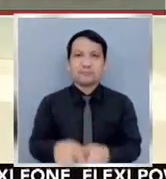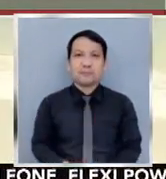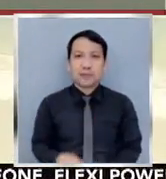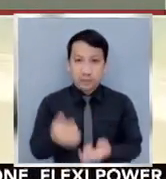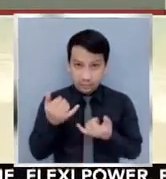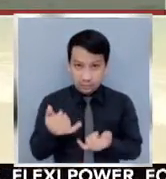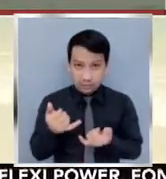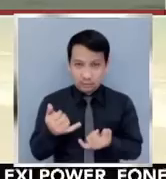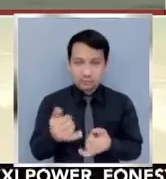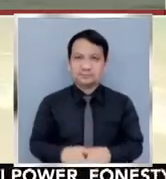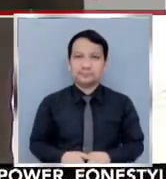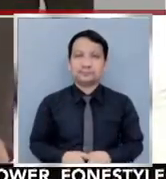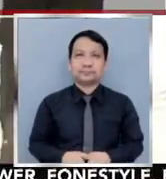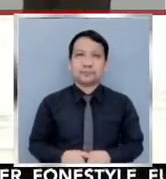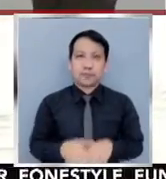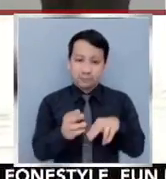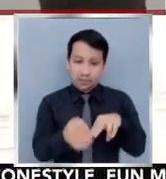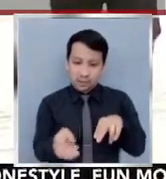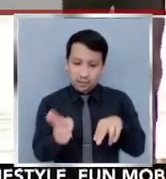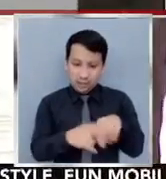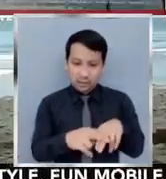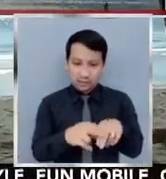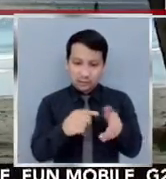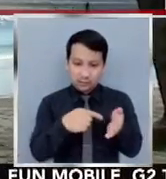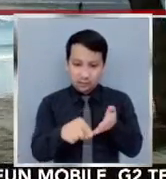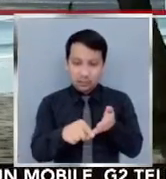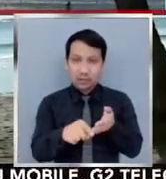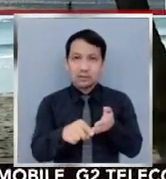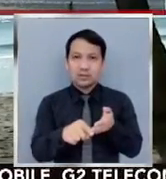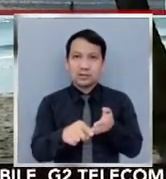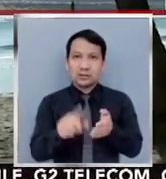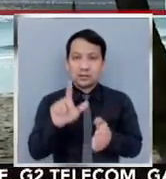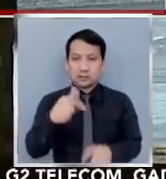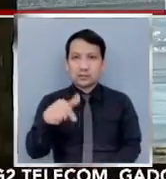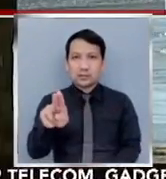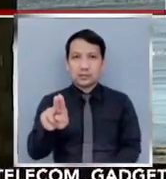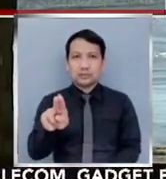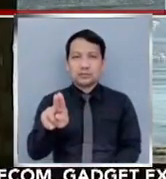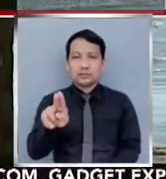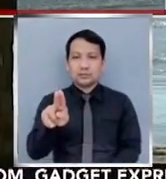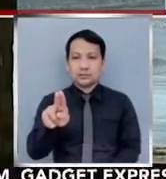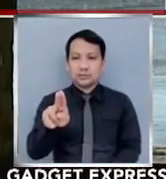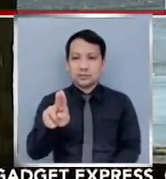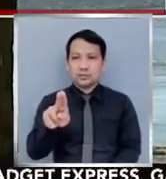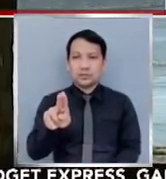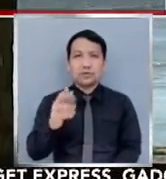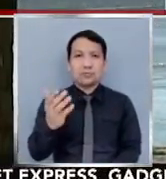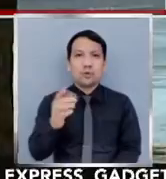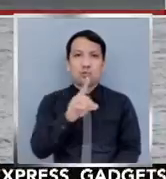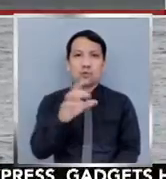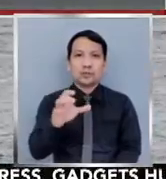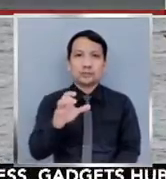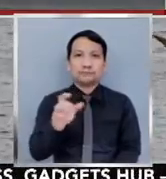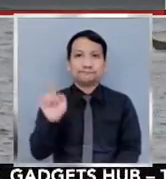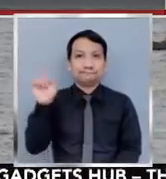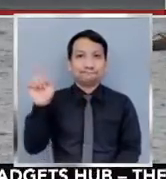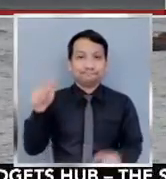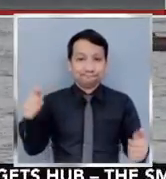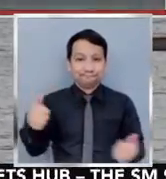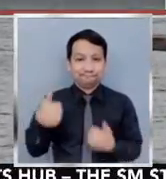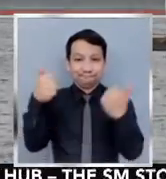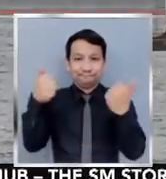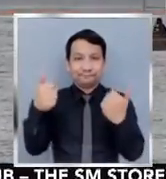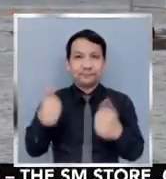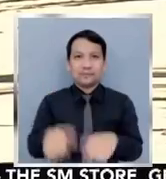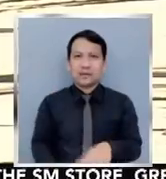may sinisingil na rin ang lokal na pamahalaan ng Malay Aklan na 100 pesos accident insurance. Optional lang naman